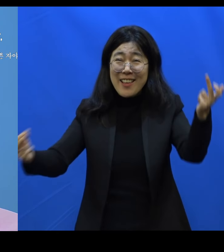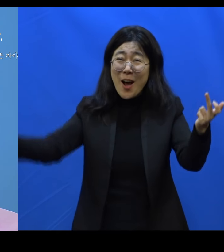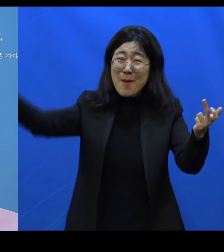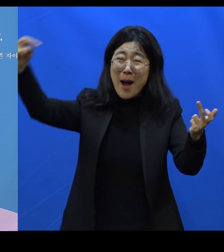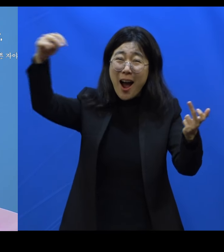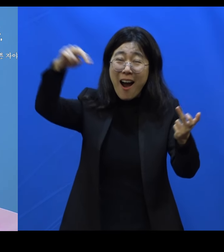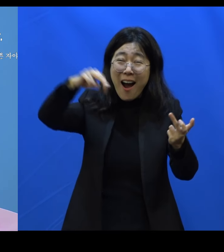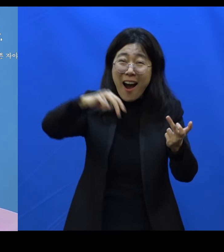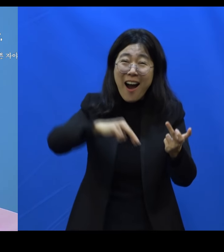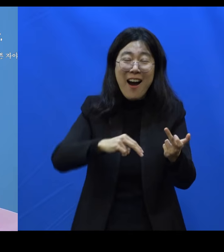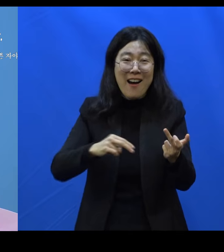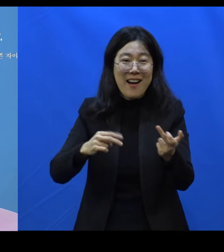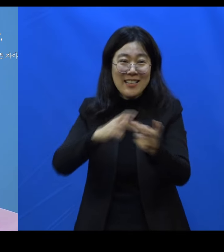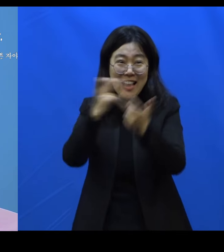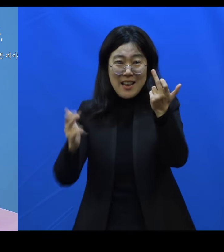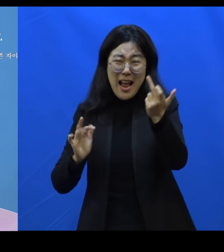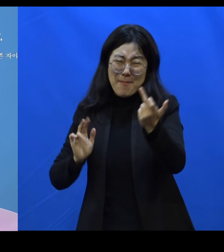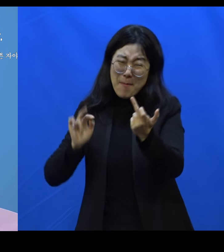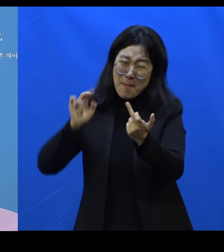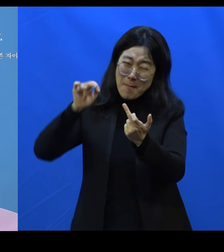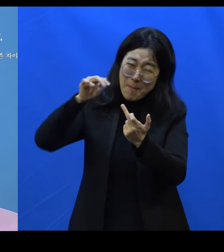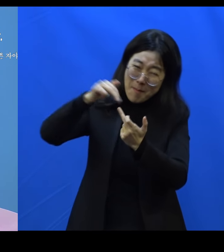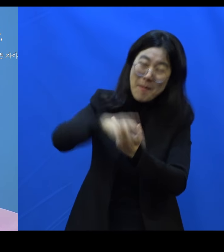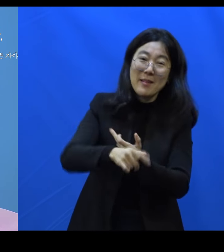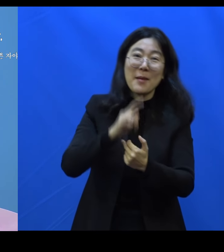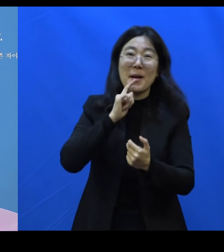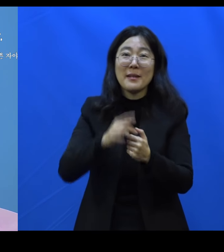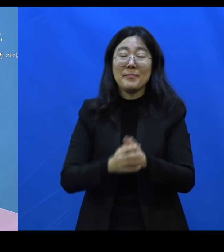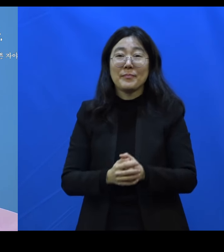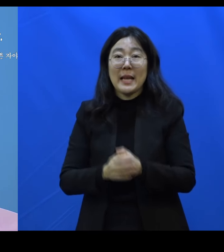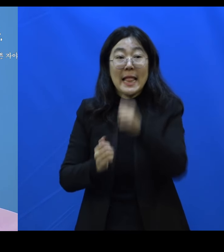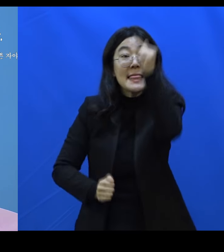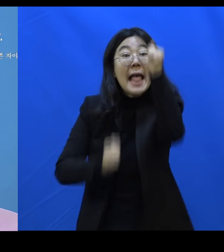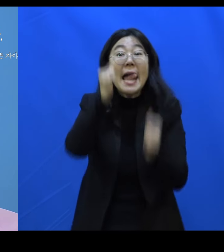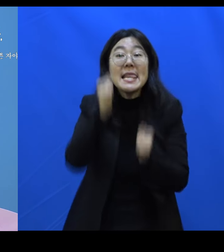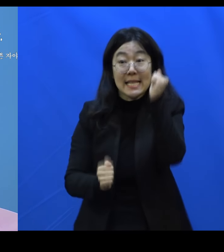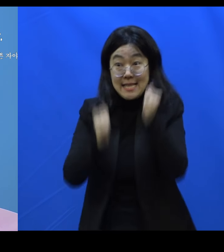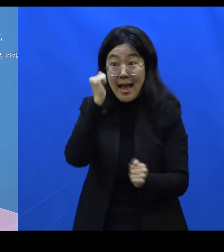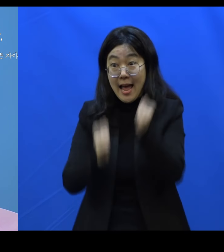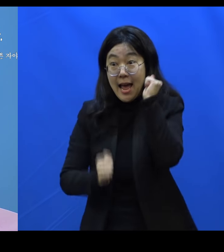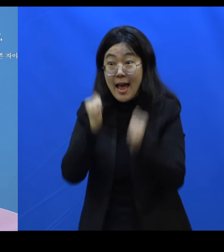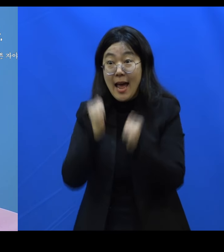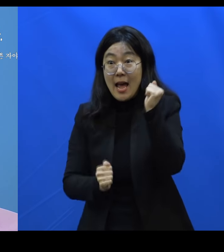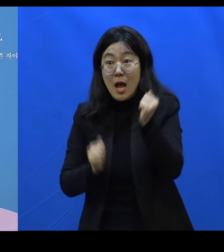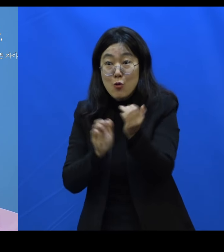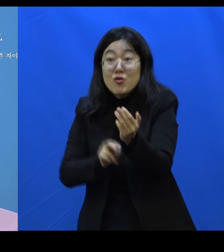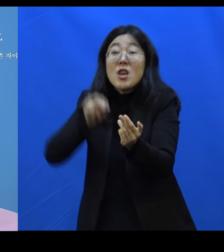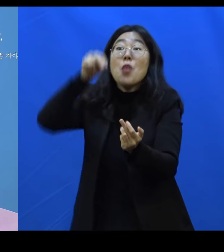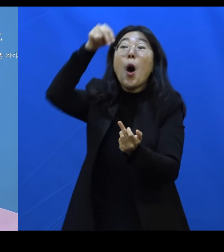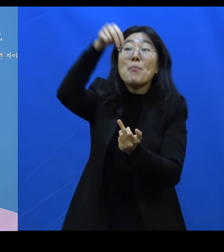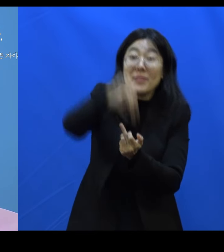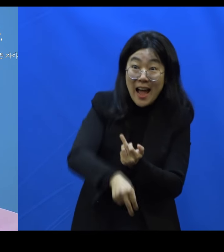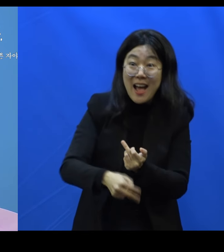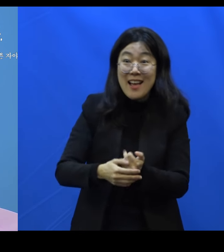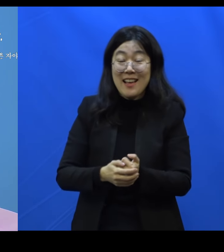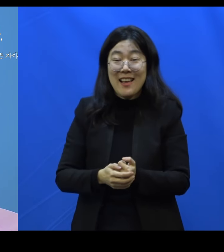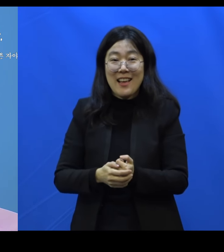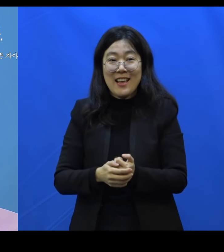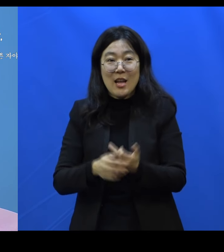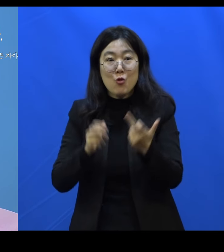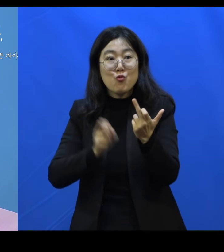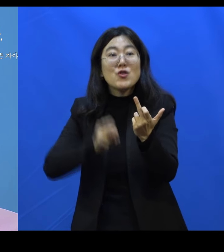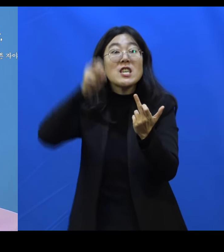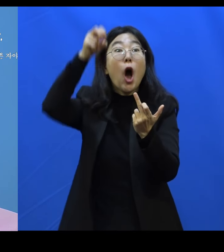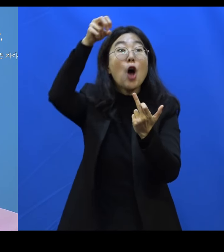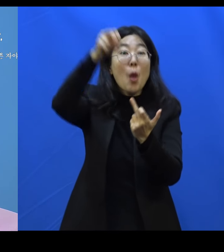달리고 산을 빨리 넘어왔다는 겁니다. 여기 보니까 달린다는 표현이 쓰죠. 뛰어넘다. 이 동사가 나옵니다. 이게